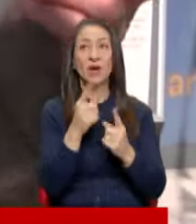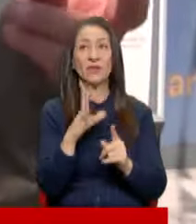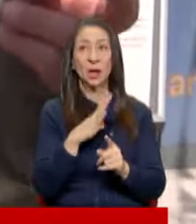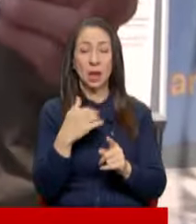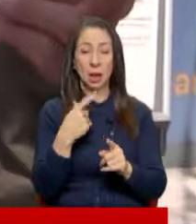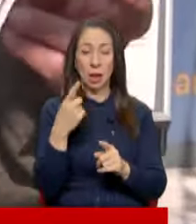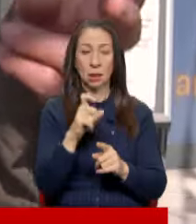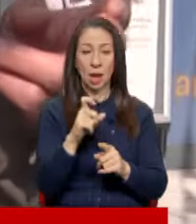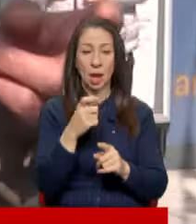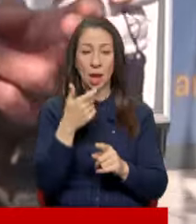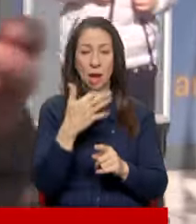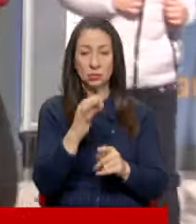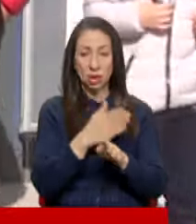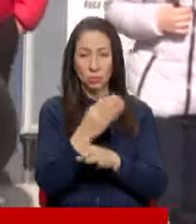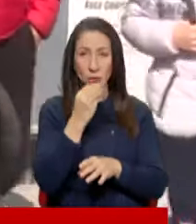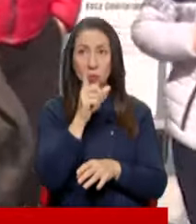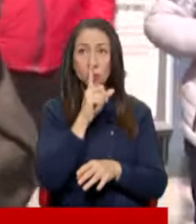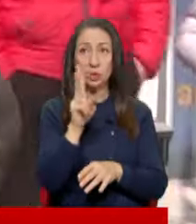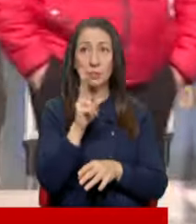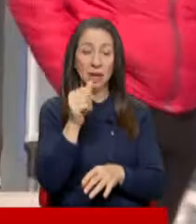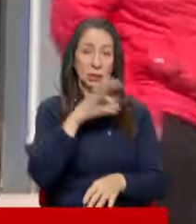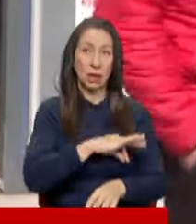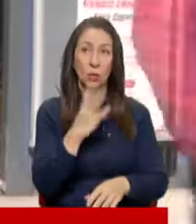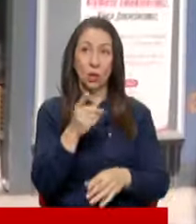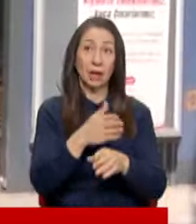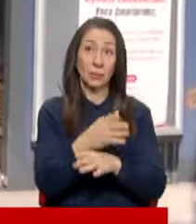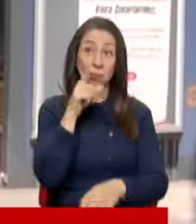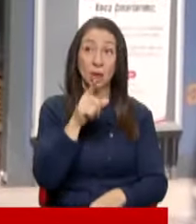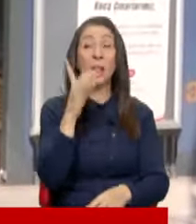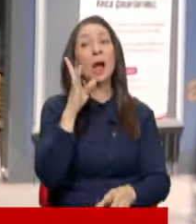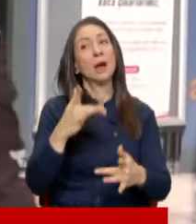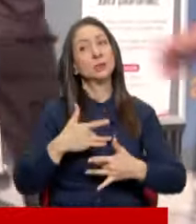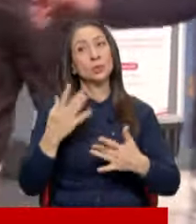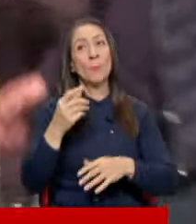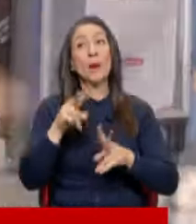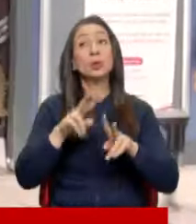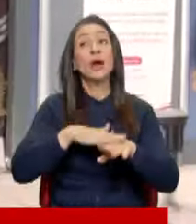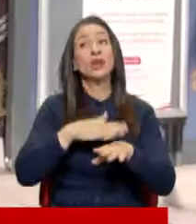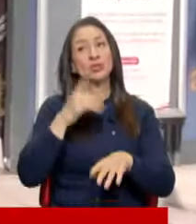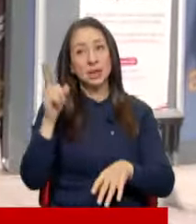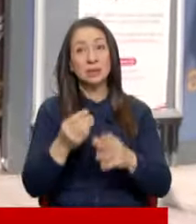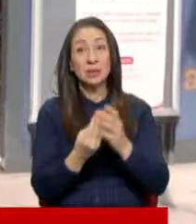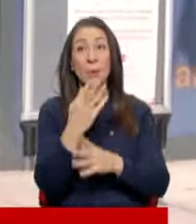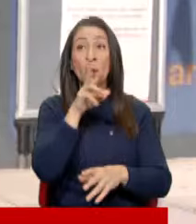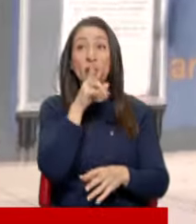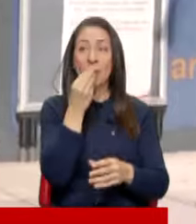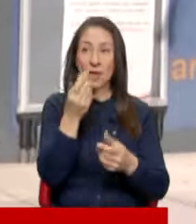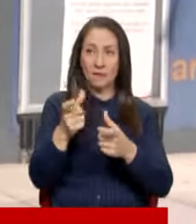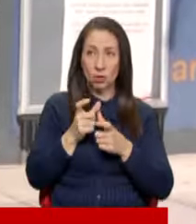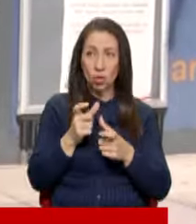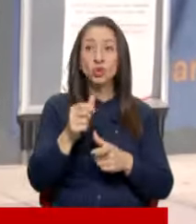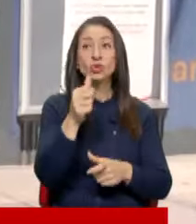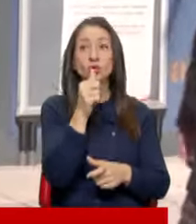ayda Ben 60 ekmek yiyorum 120 lira karım oluyor bu ekmekten Allah razı olsun Mansur Başkan'dan sabah öğlen yemeğimizi veriyor